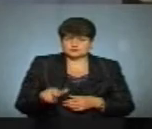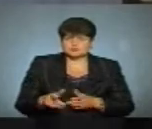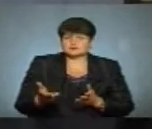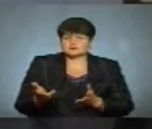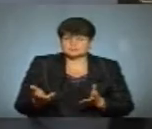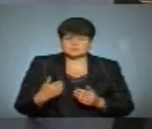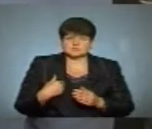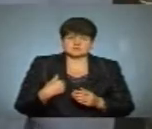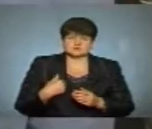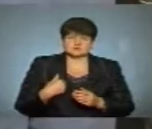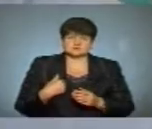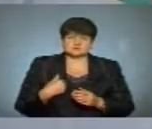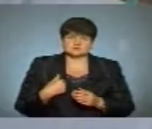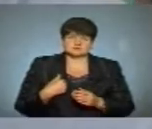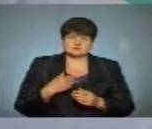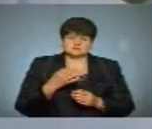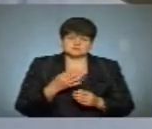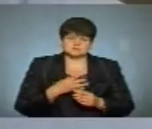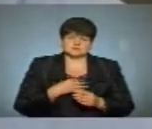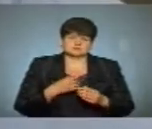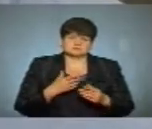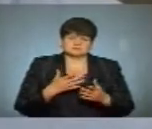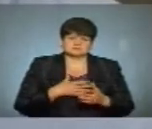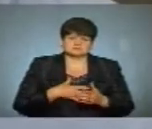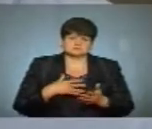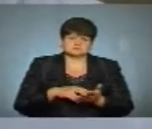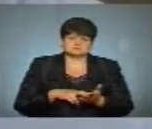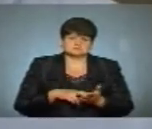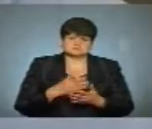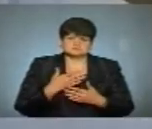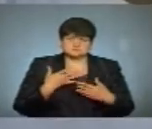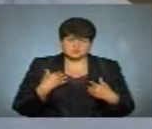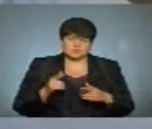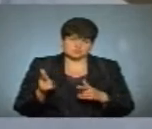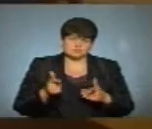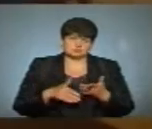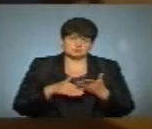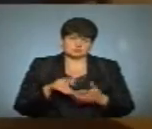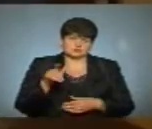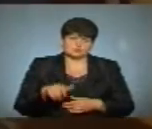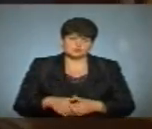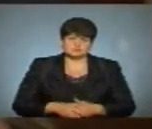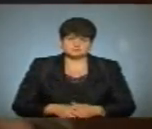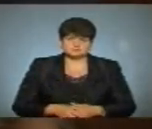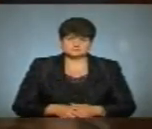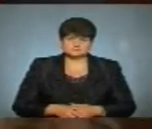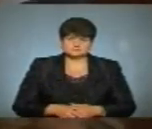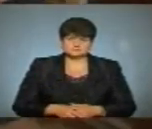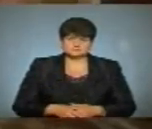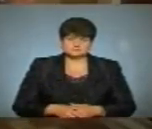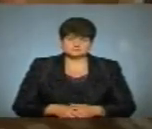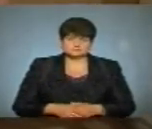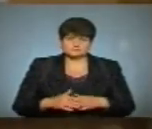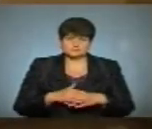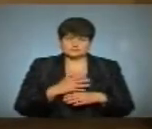Мені повідомив тренер прийти сюди. Емоцій ніяких немає, не боюсь. Я готовий допомогти людям. Добрий день.